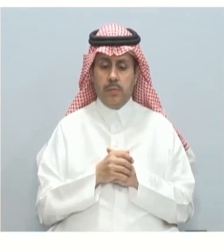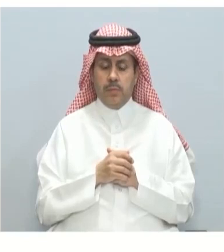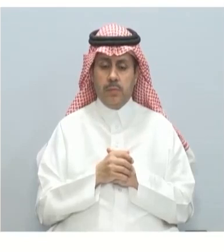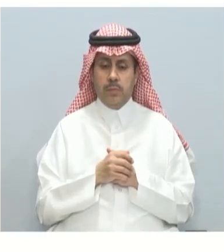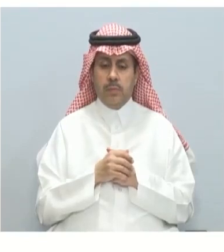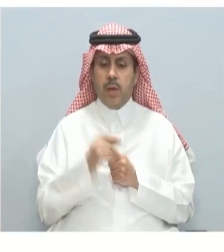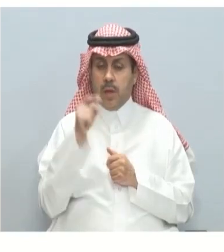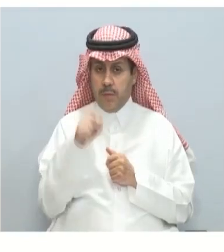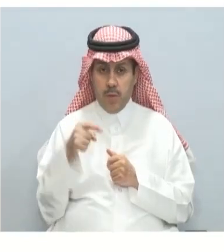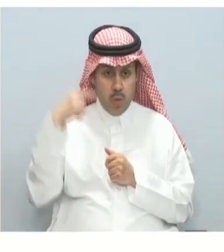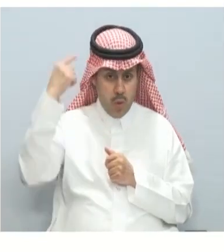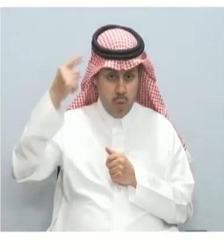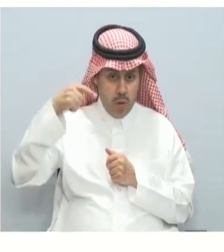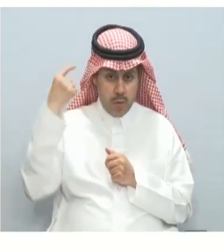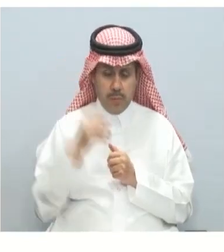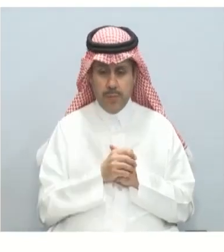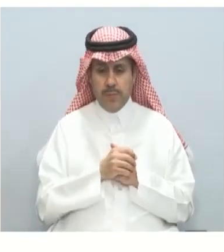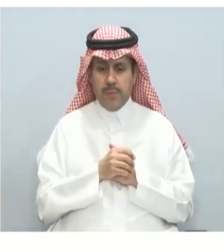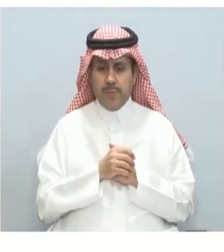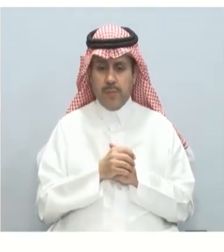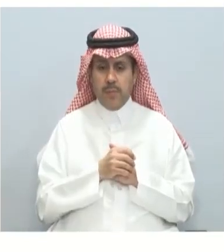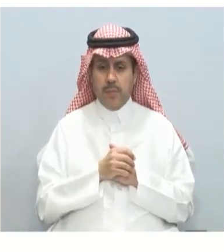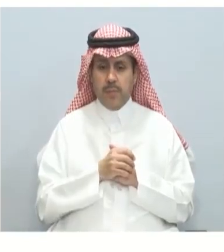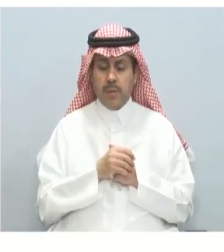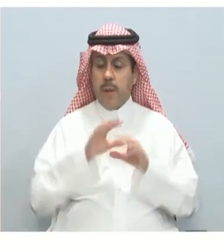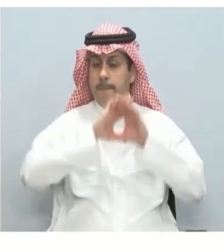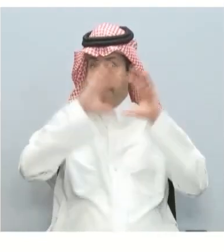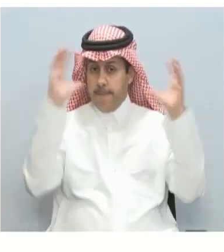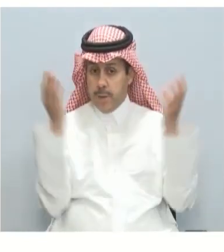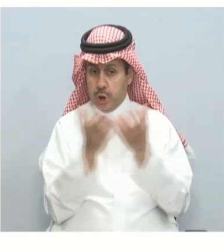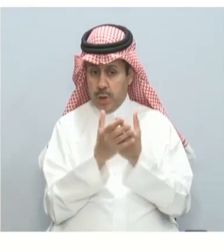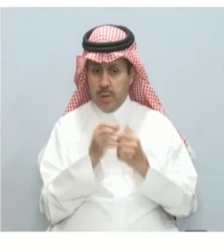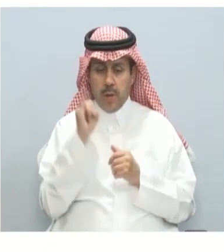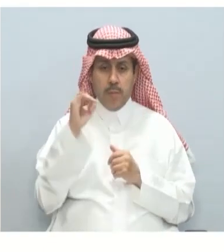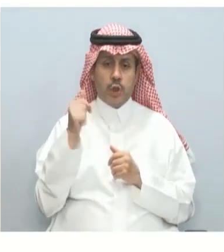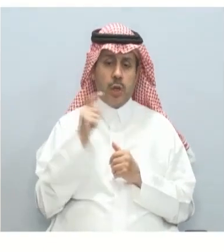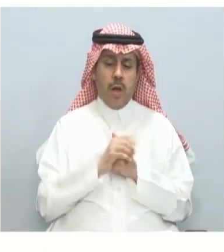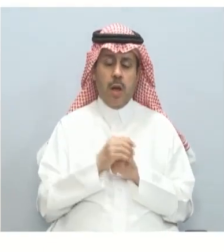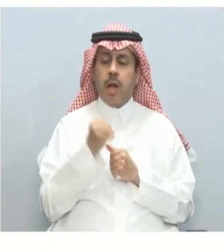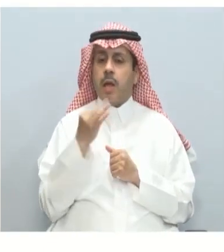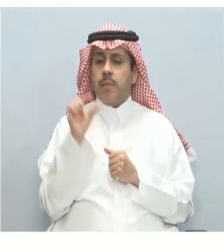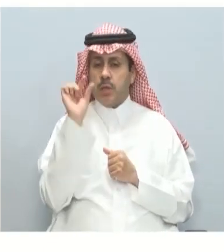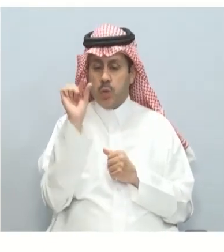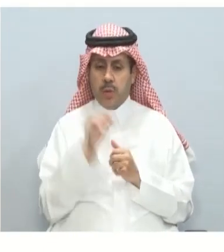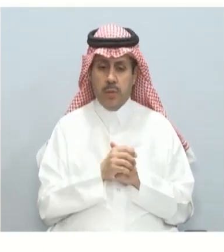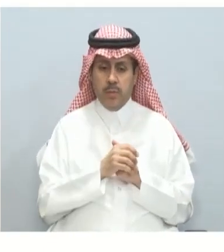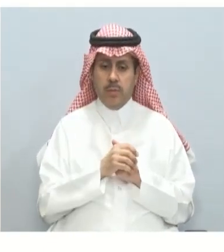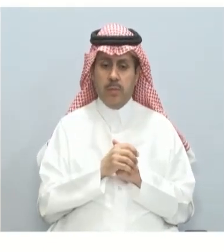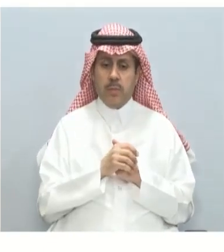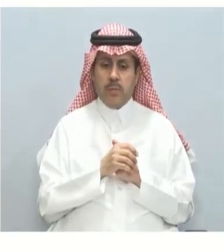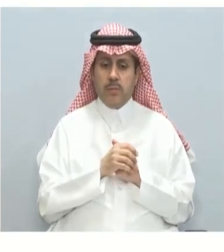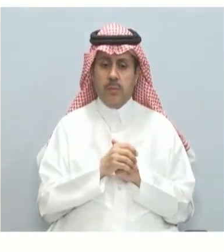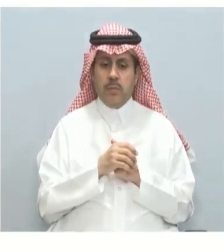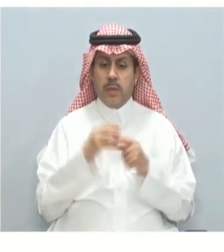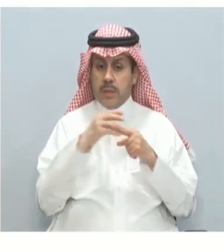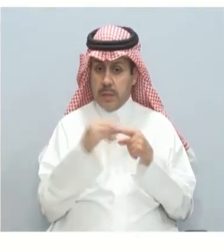عندنا لو لاحظنا ايش راح يكون المجال طبعا هنا القيمه الصغرى لمجال الداله هي